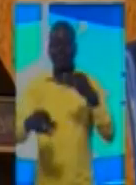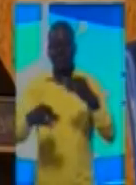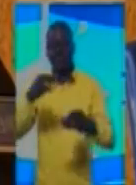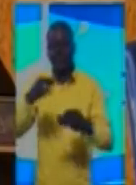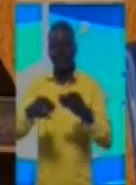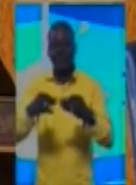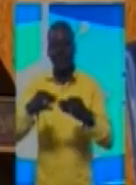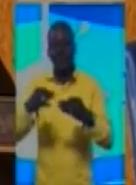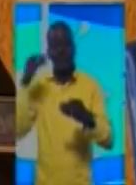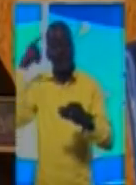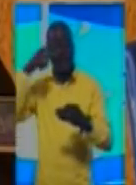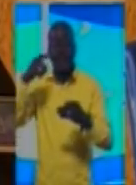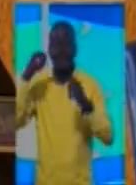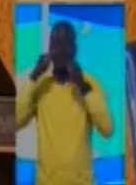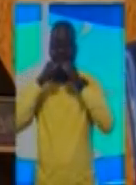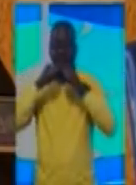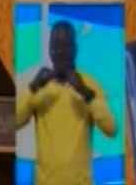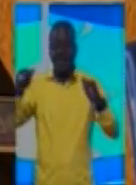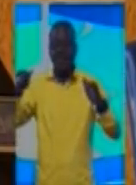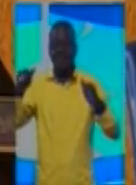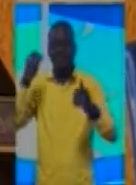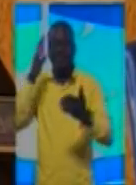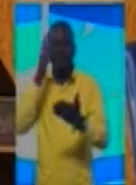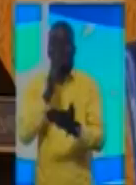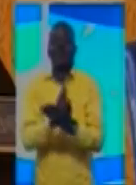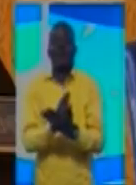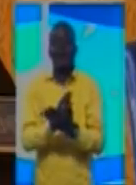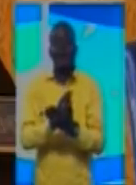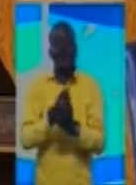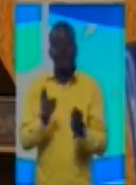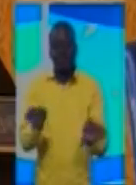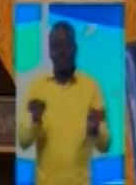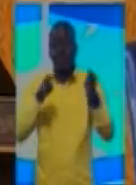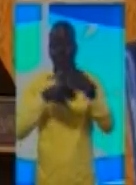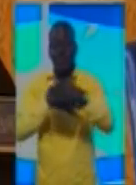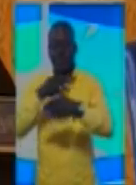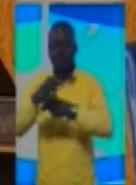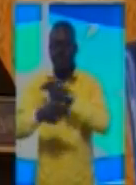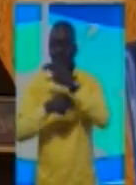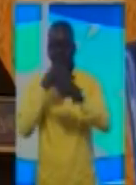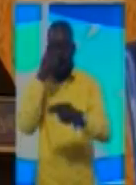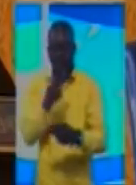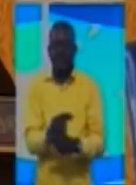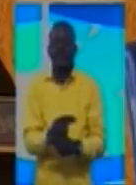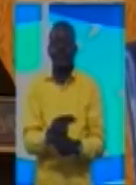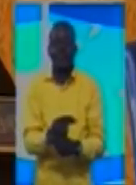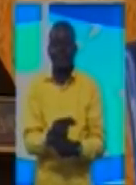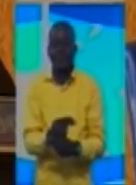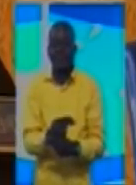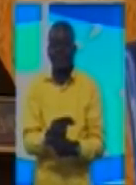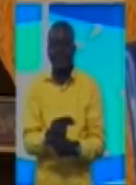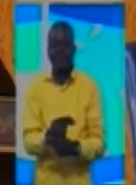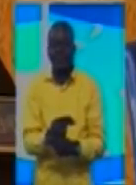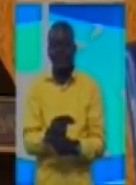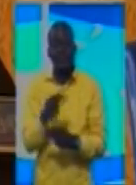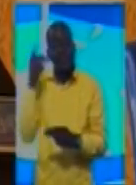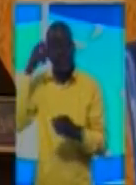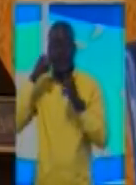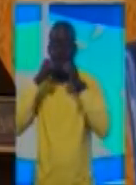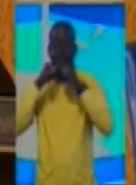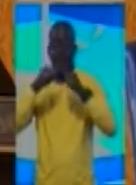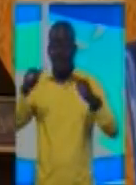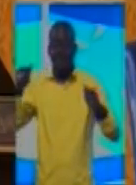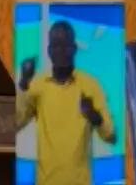qu'il prononce la suspension du bureau exécutif national, qu'il prononce